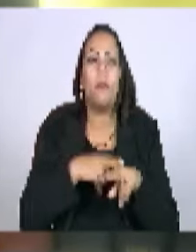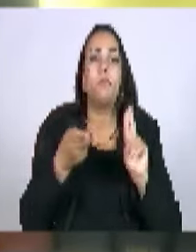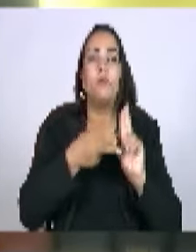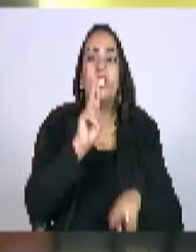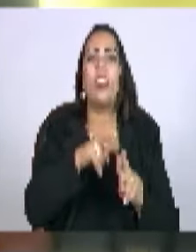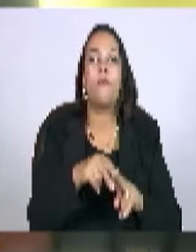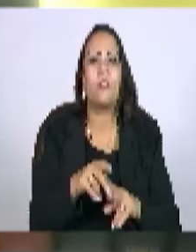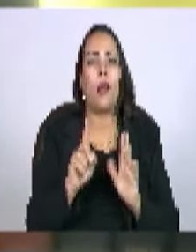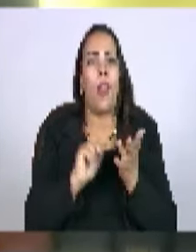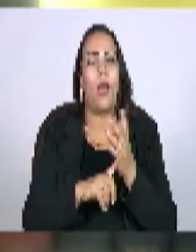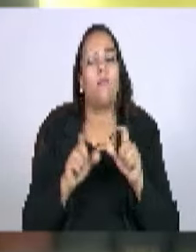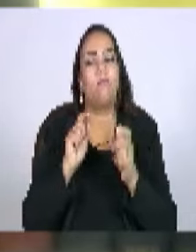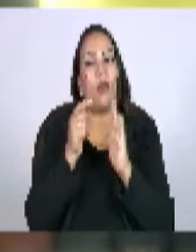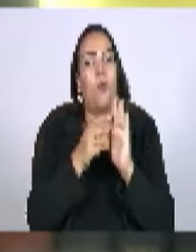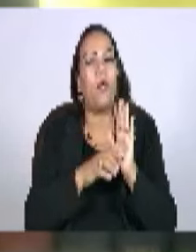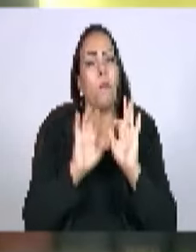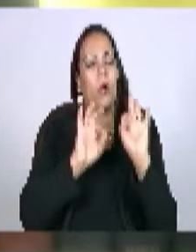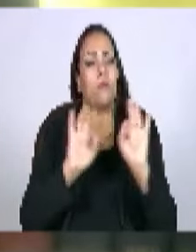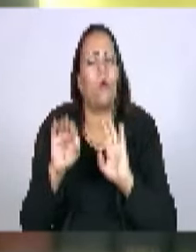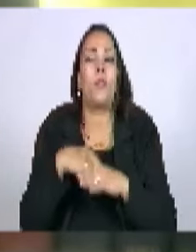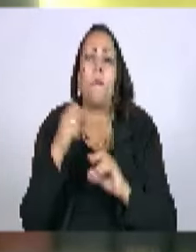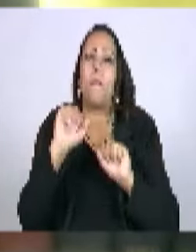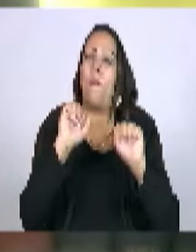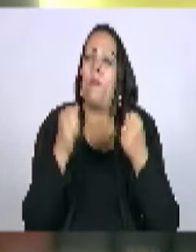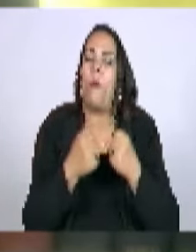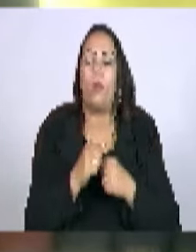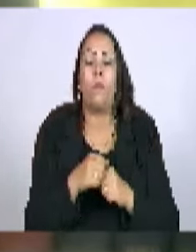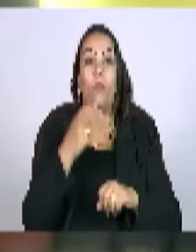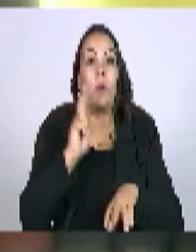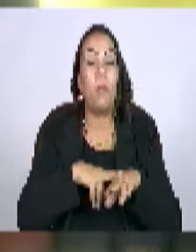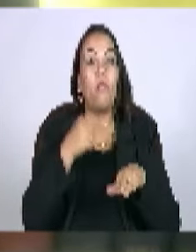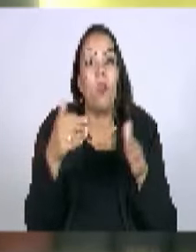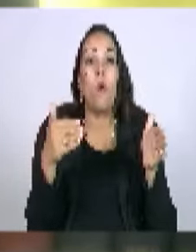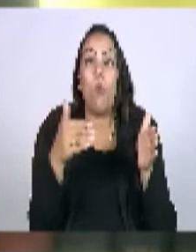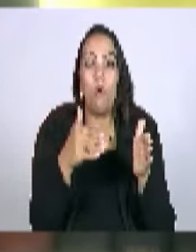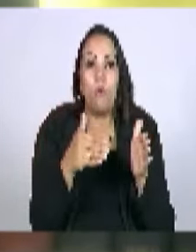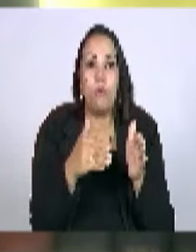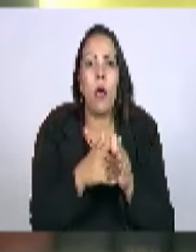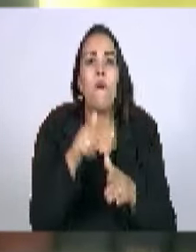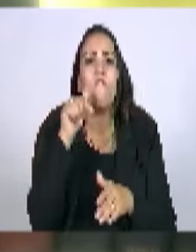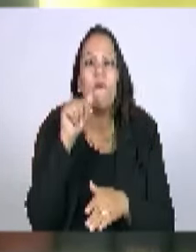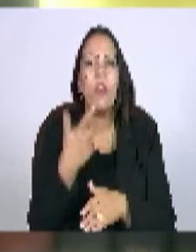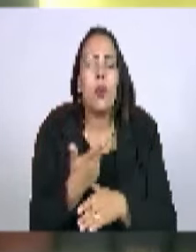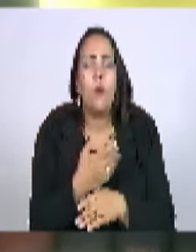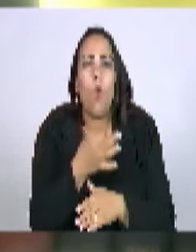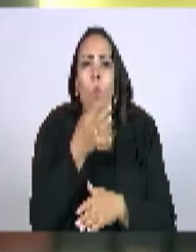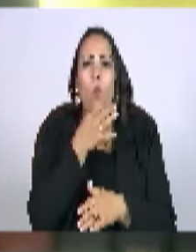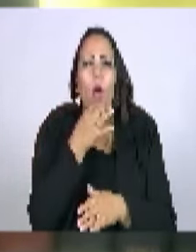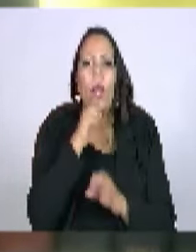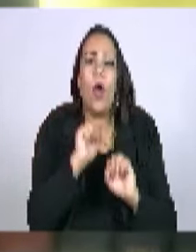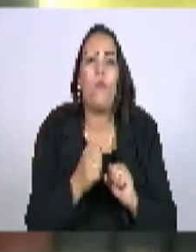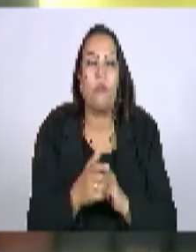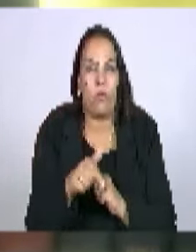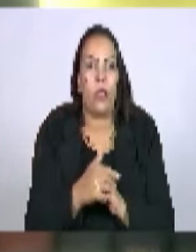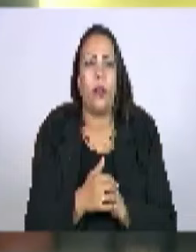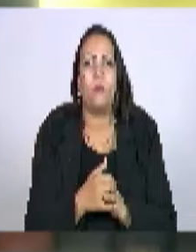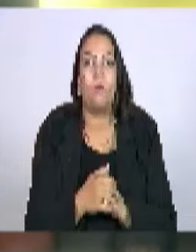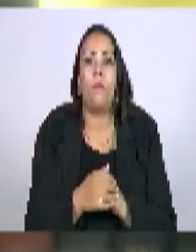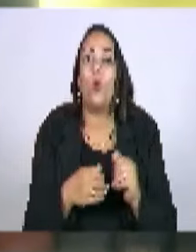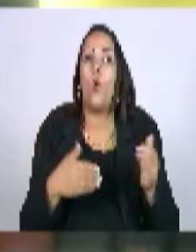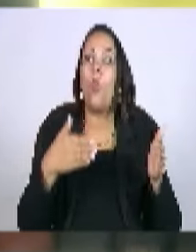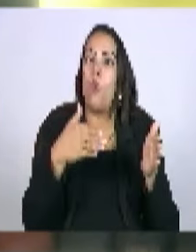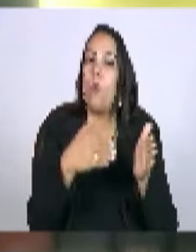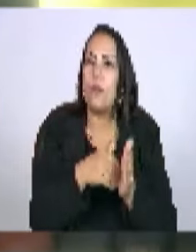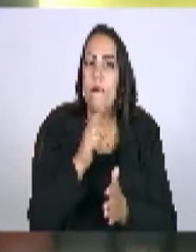عليه وفي نوعيه معينه من الوظائف اصبحت فيها شح شويه الوظائف